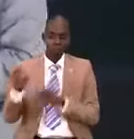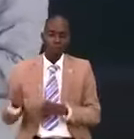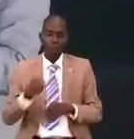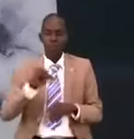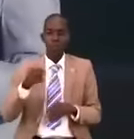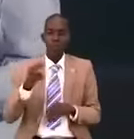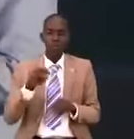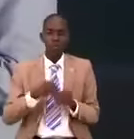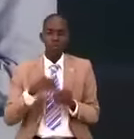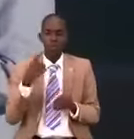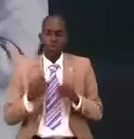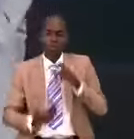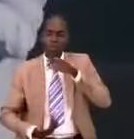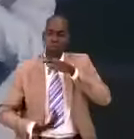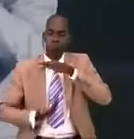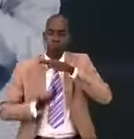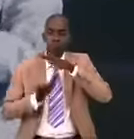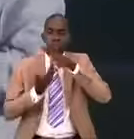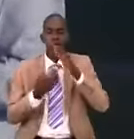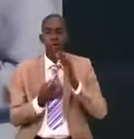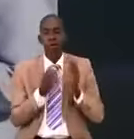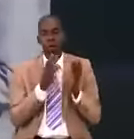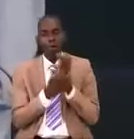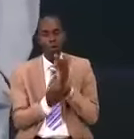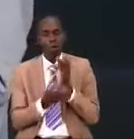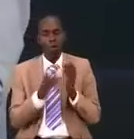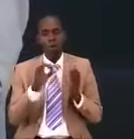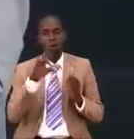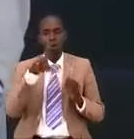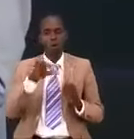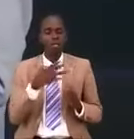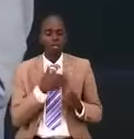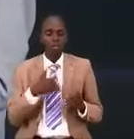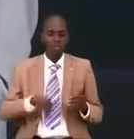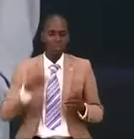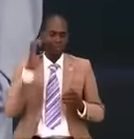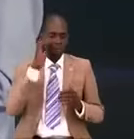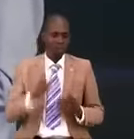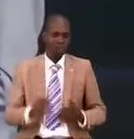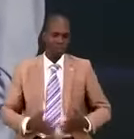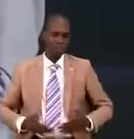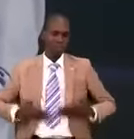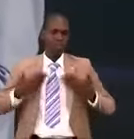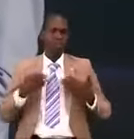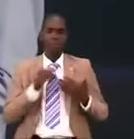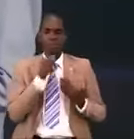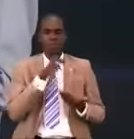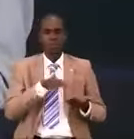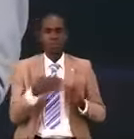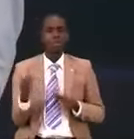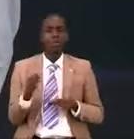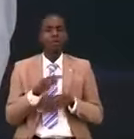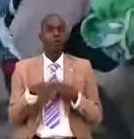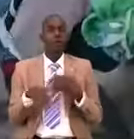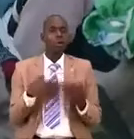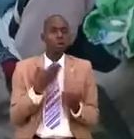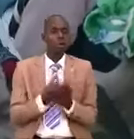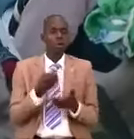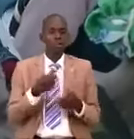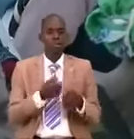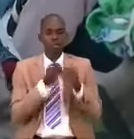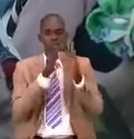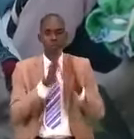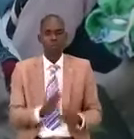ministres tous ces apôtres il devait cultiver le courage voyez pierre est-ce que tu ne fais pas partie de